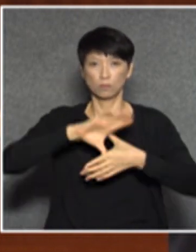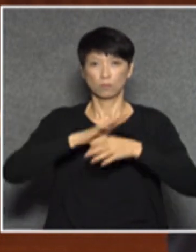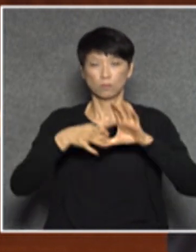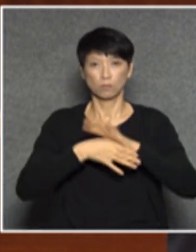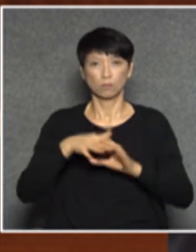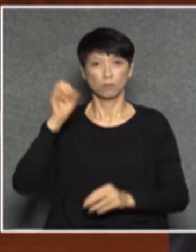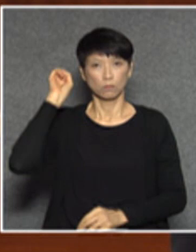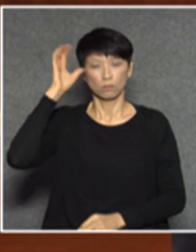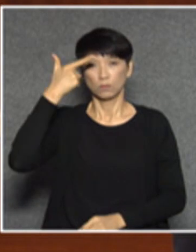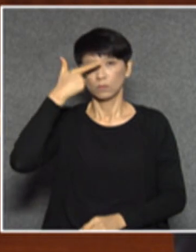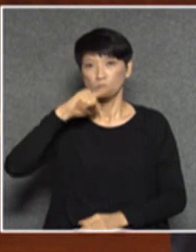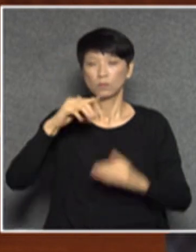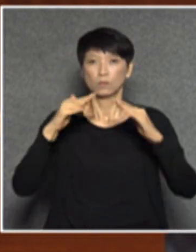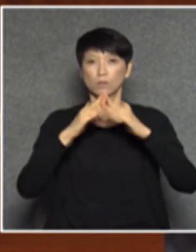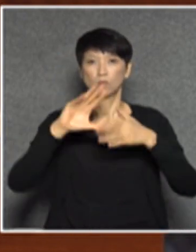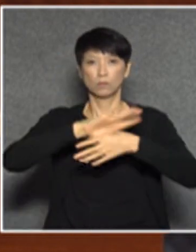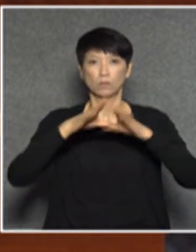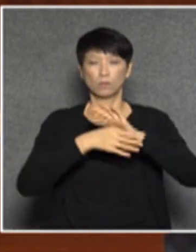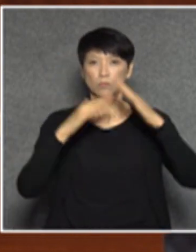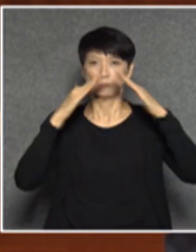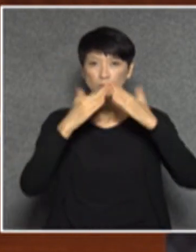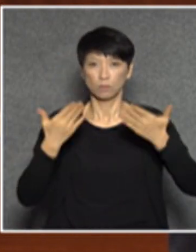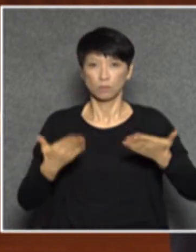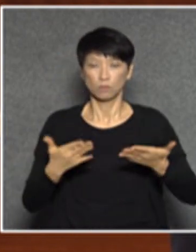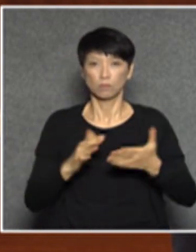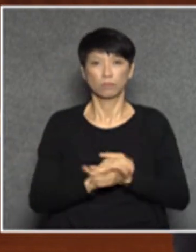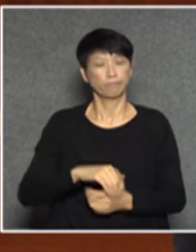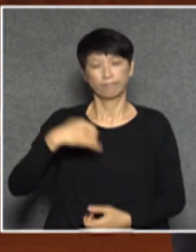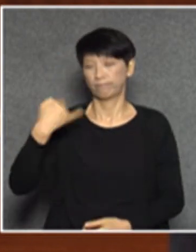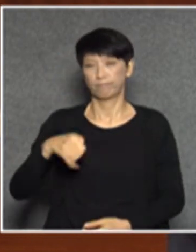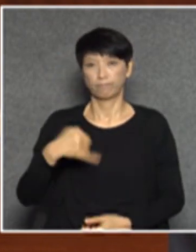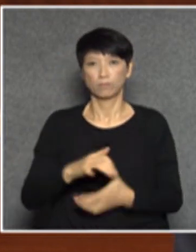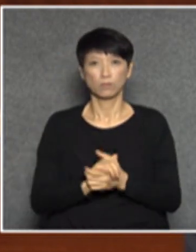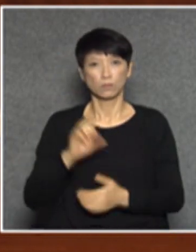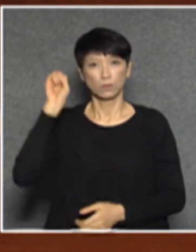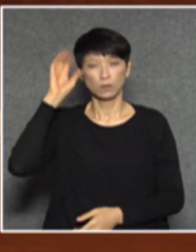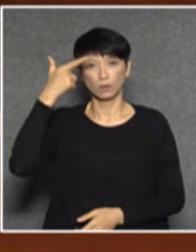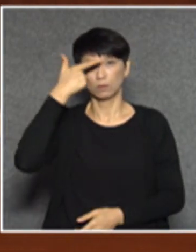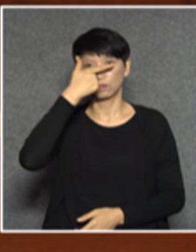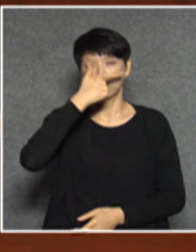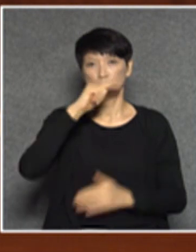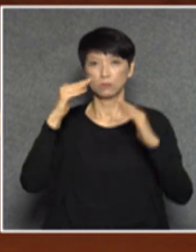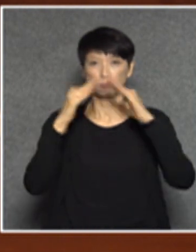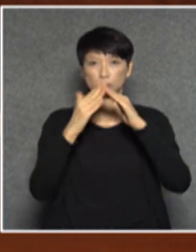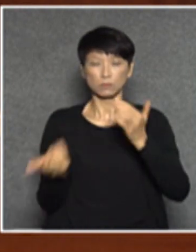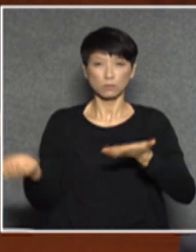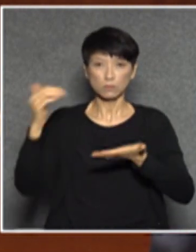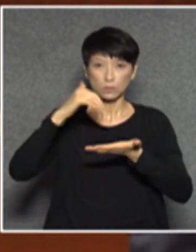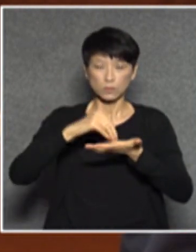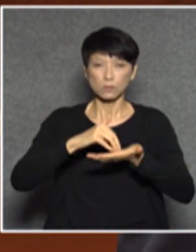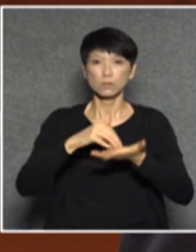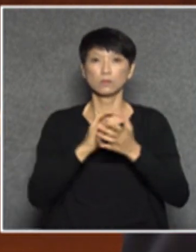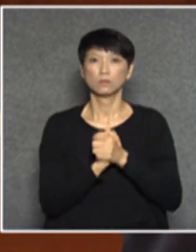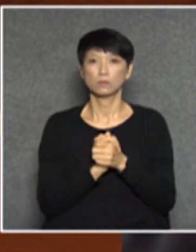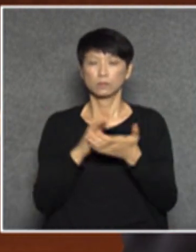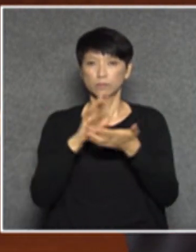技局。文化局咧，現在好明顯就唔成事啦。創新及科技局咧，到現在雖然咧，我哋每